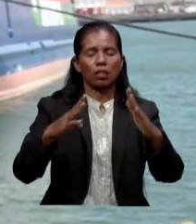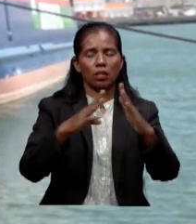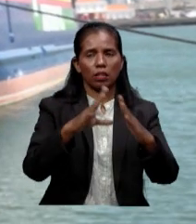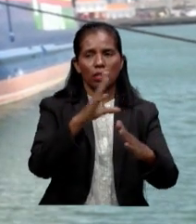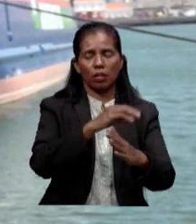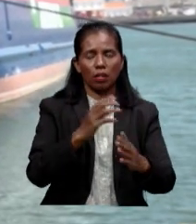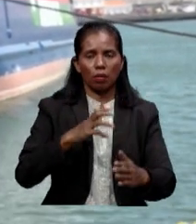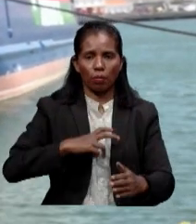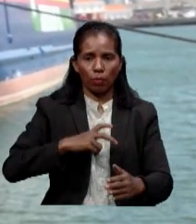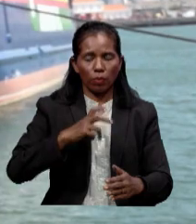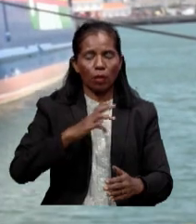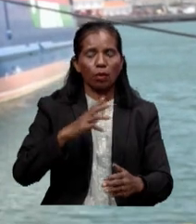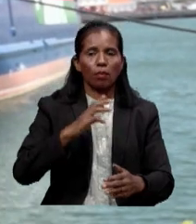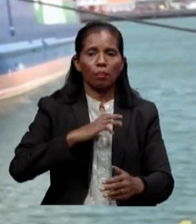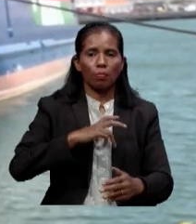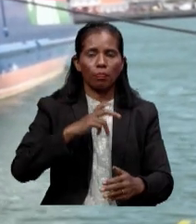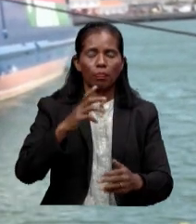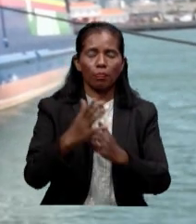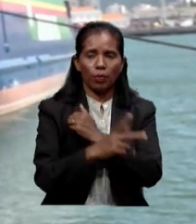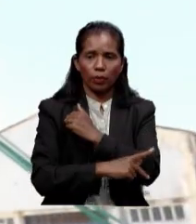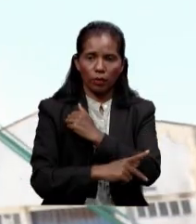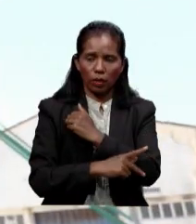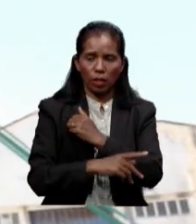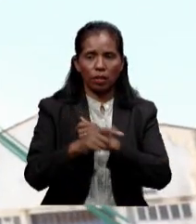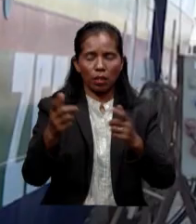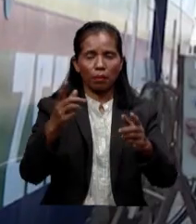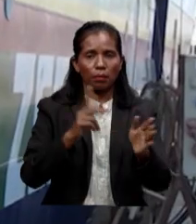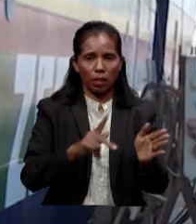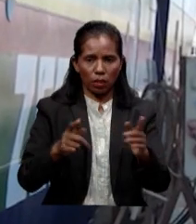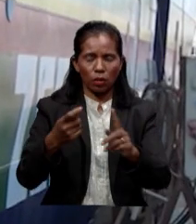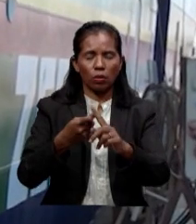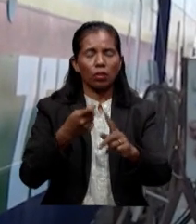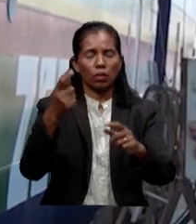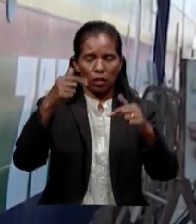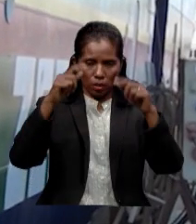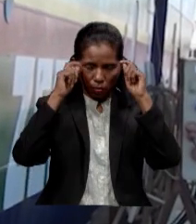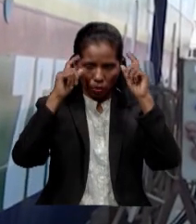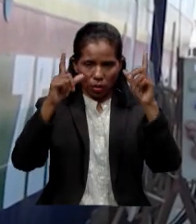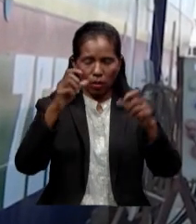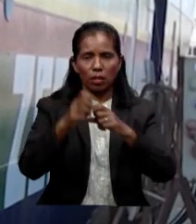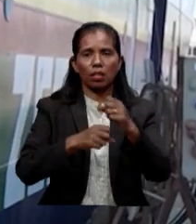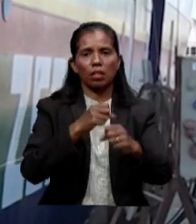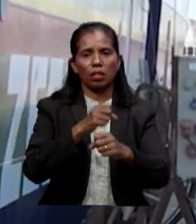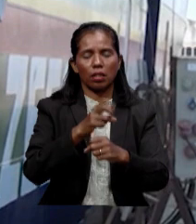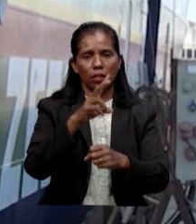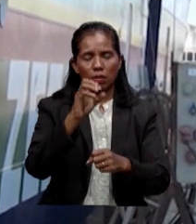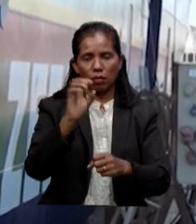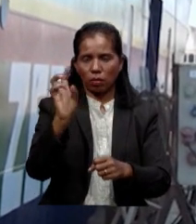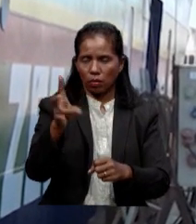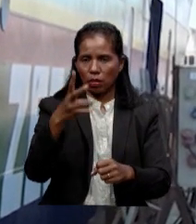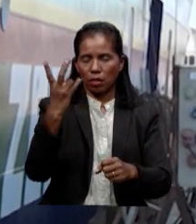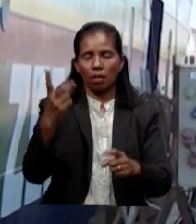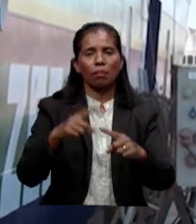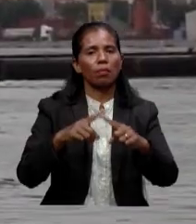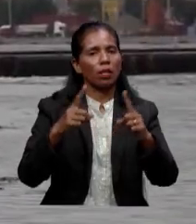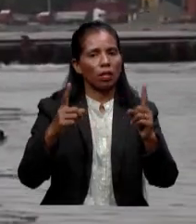Foz Portugal no tuir plano rone to Timor Leste iha fulang outubro tina rihurua sanulu resing hitu mebe